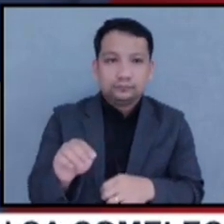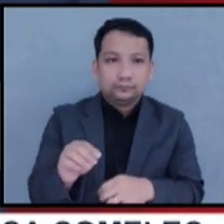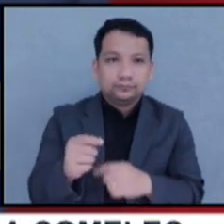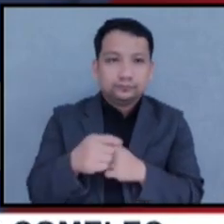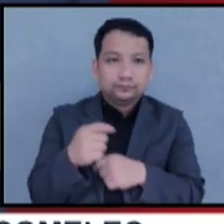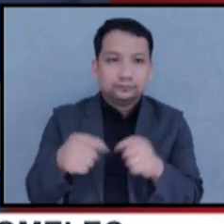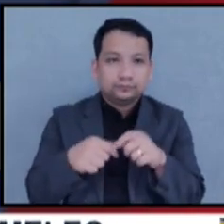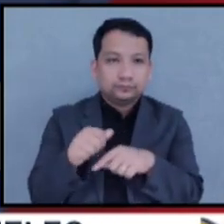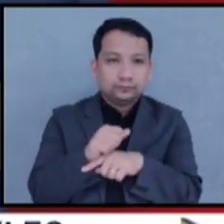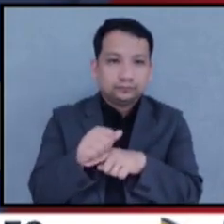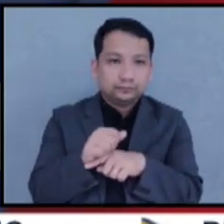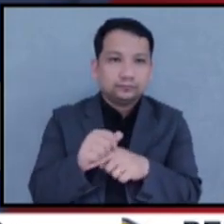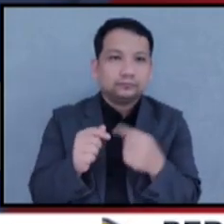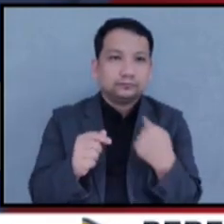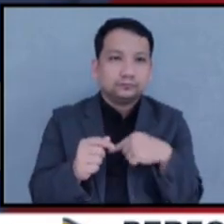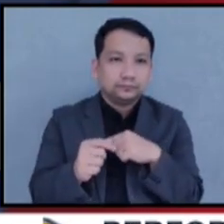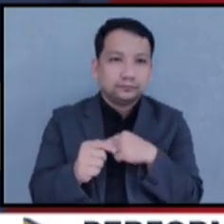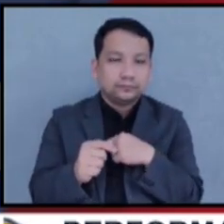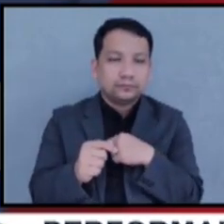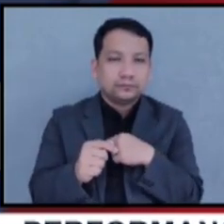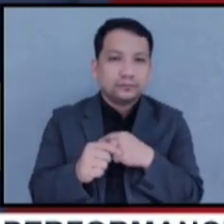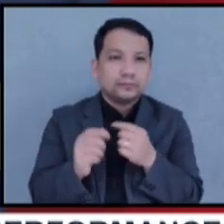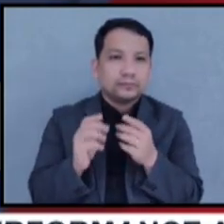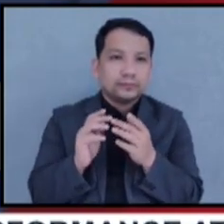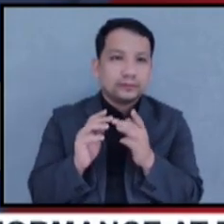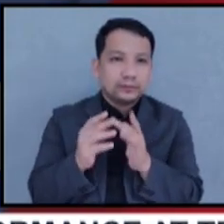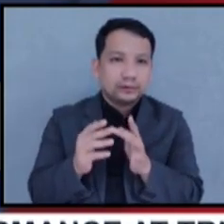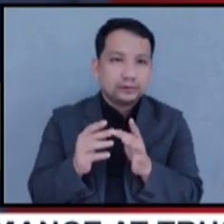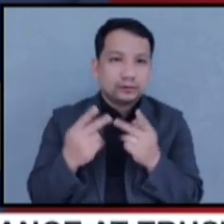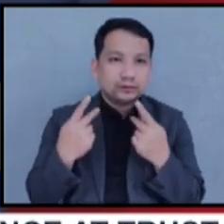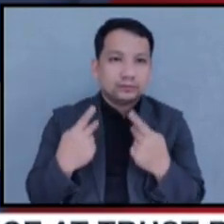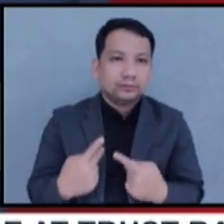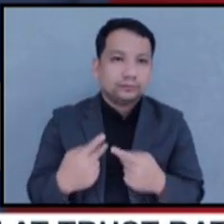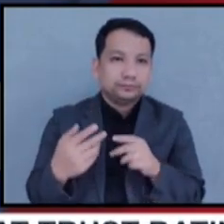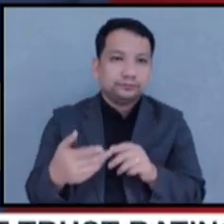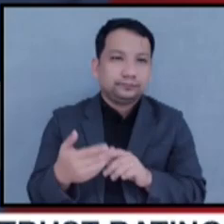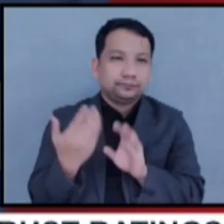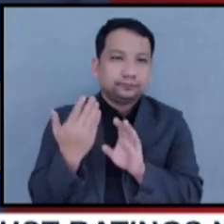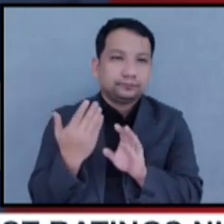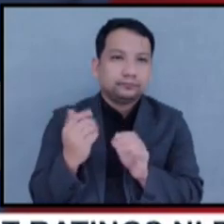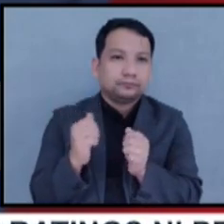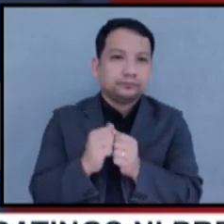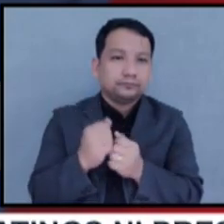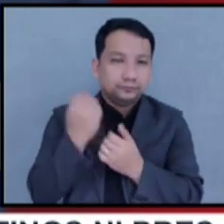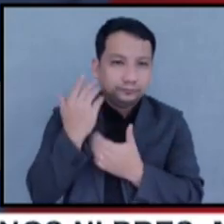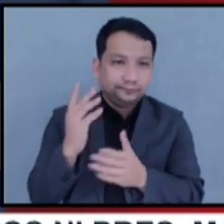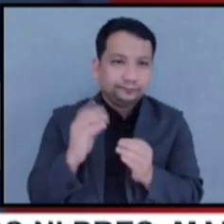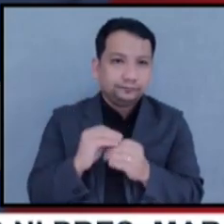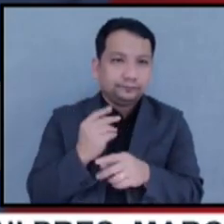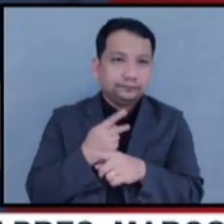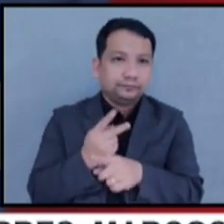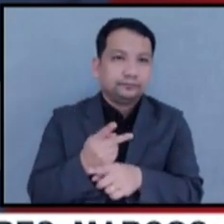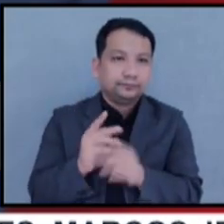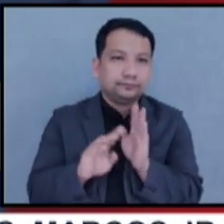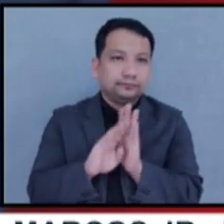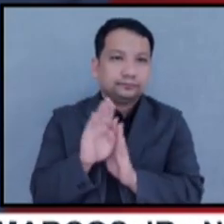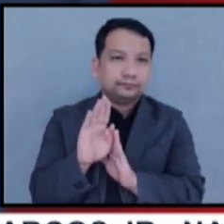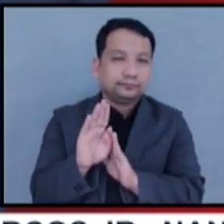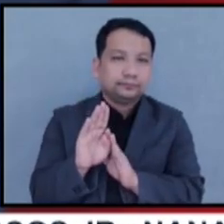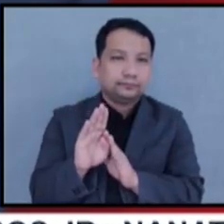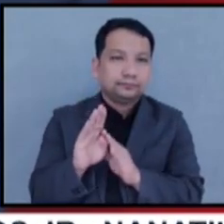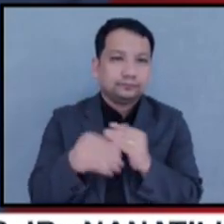mga trainings po namin, online or physical, face-to-face, sa larangan po ng product